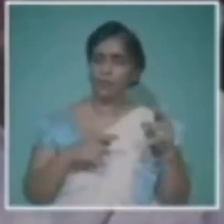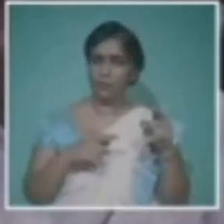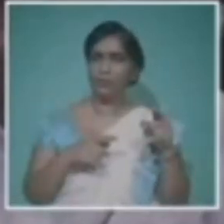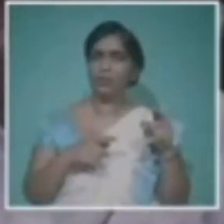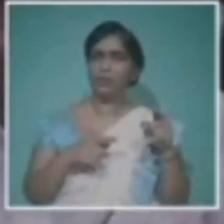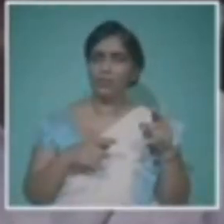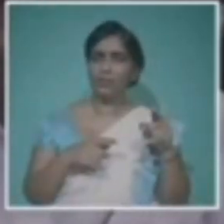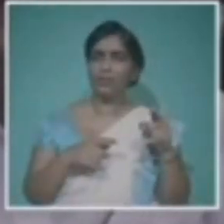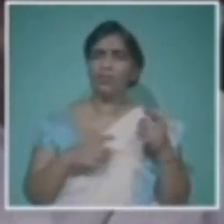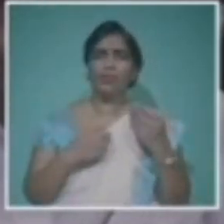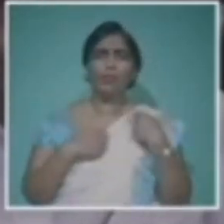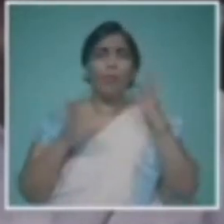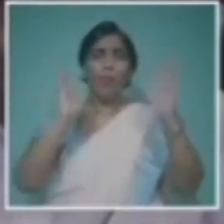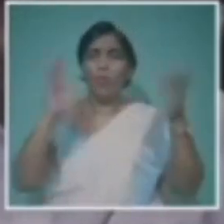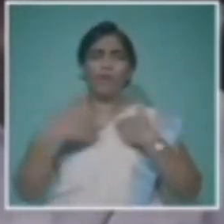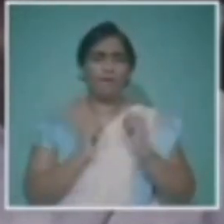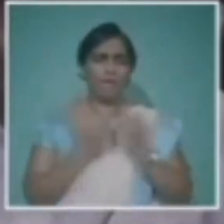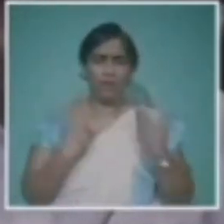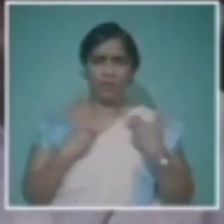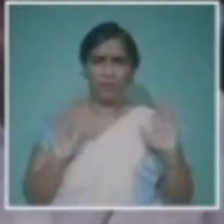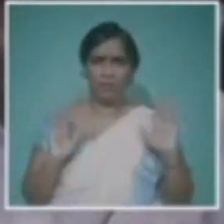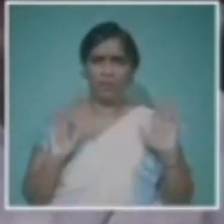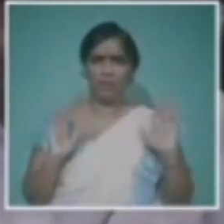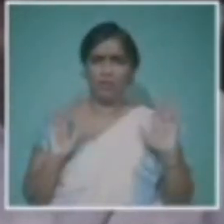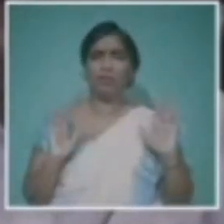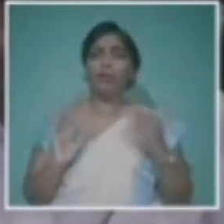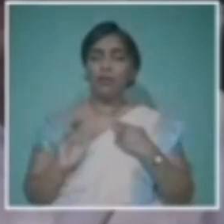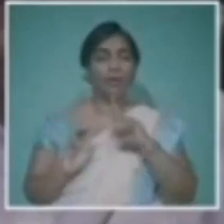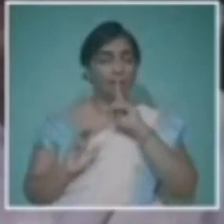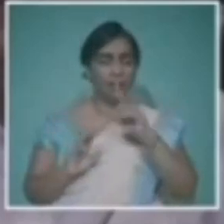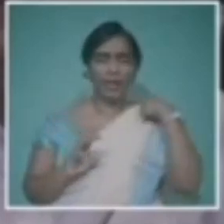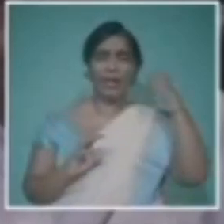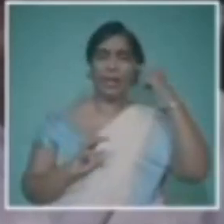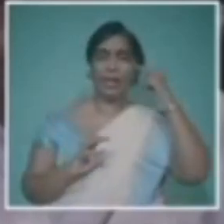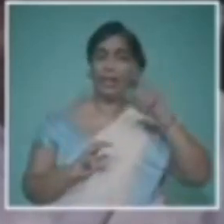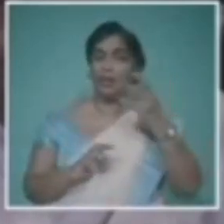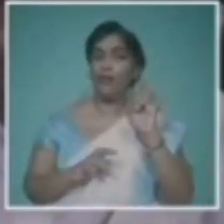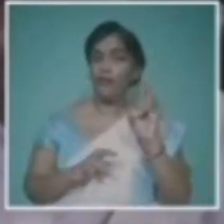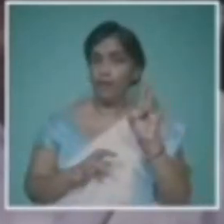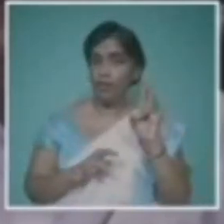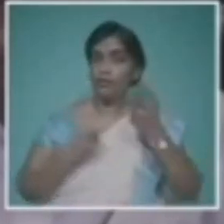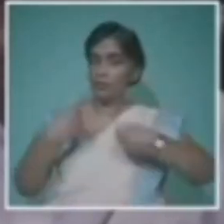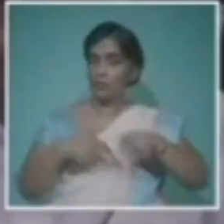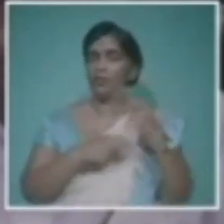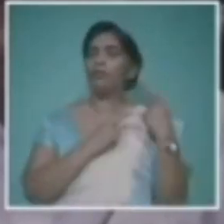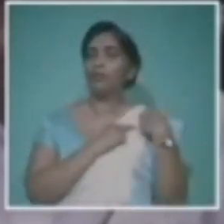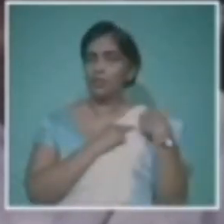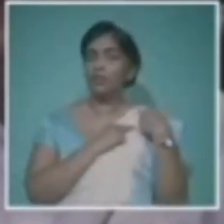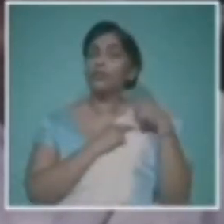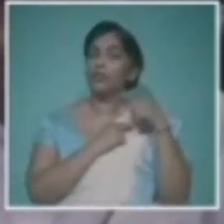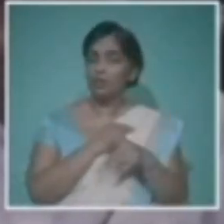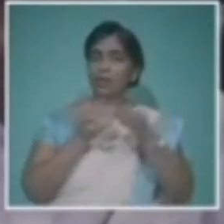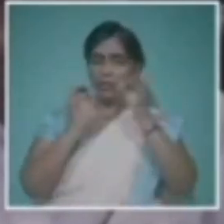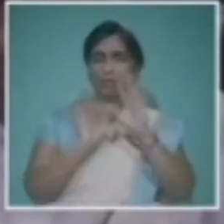මට අදාළ නෑ කවුද කියලා. ඒ නිසා මම හිතනවා පාර්ලිමේන්තුවේ 225 දෙනා ගියතුකම තමයි මේ ගැන